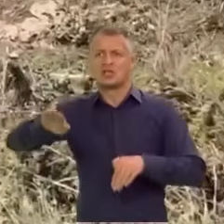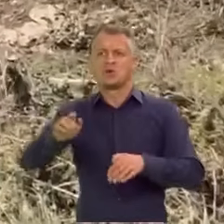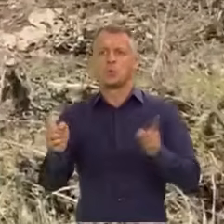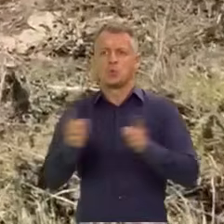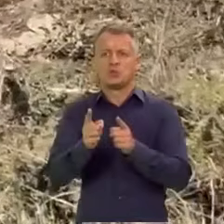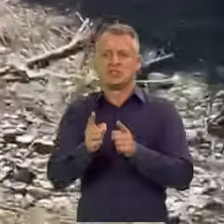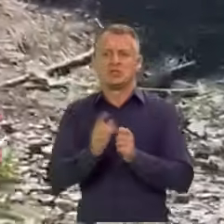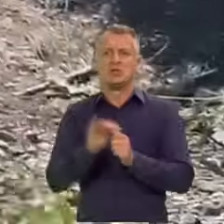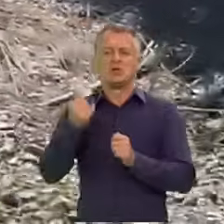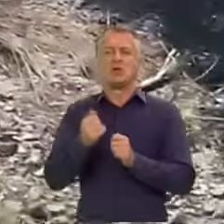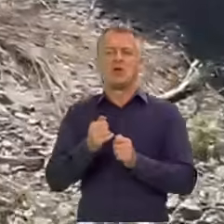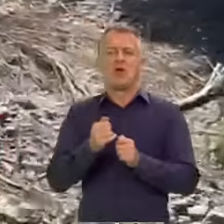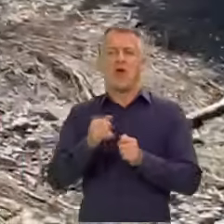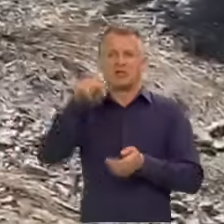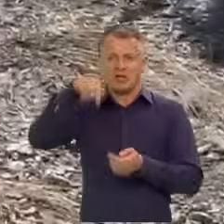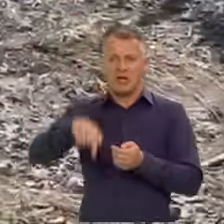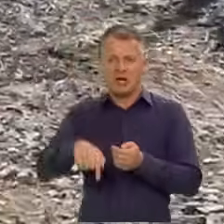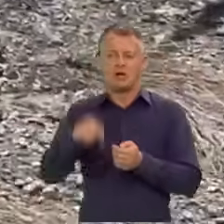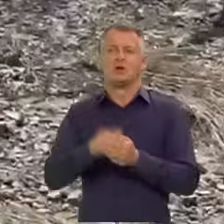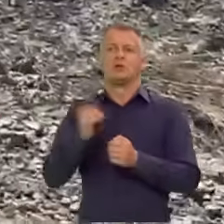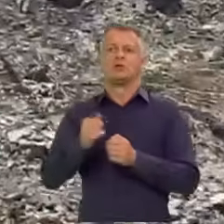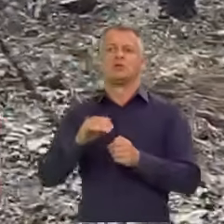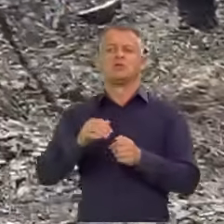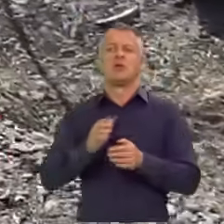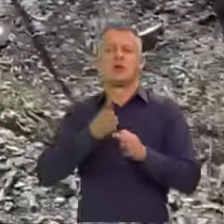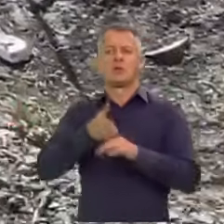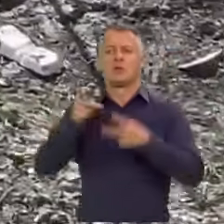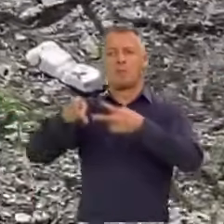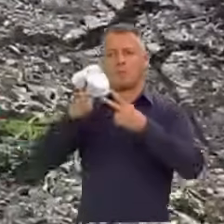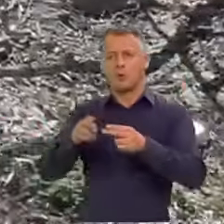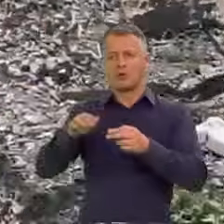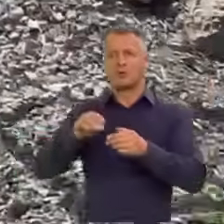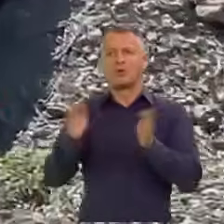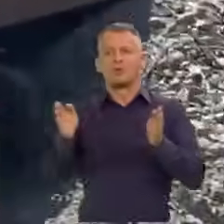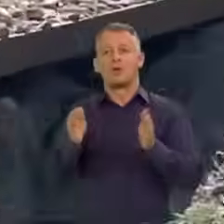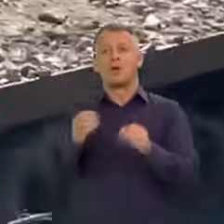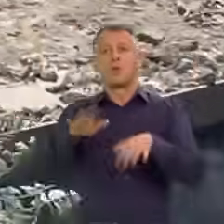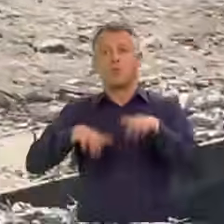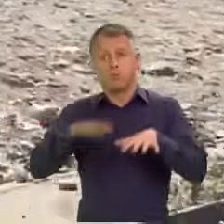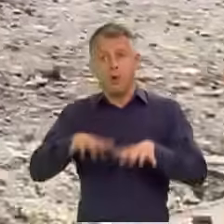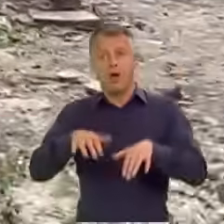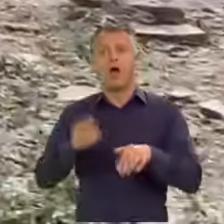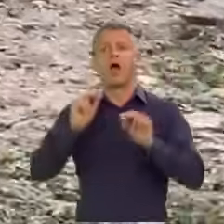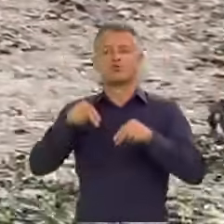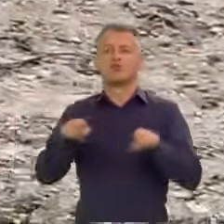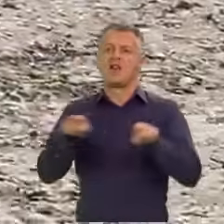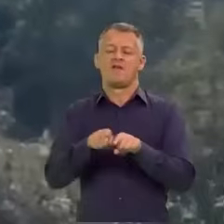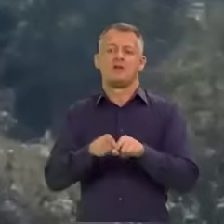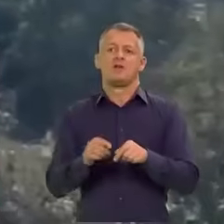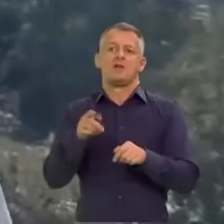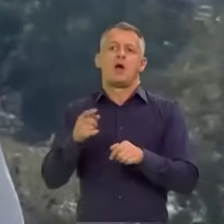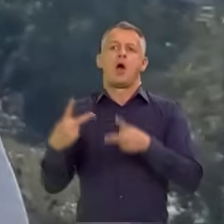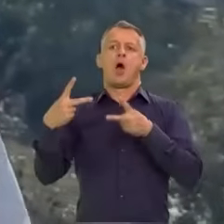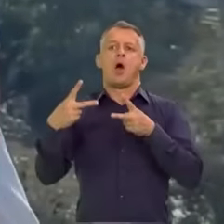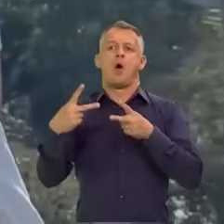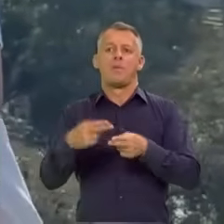traversat de podețe, care s-au construit în timp. La ploaia de vinerea trecută, podețele s-au transformat în obstacole în calea apei.